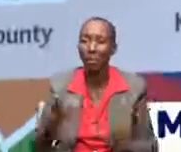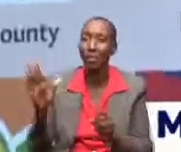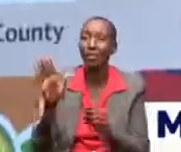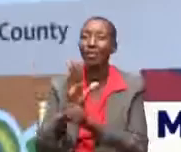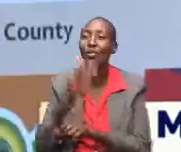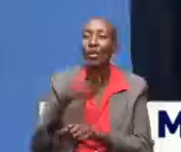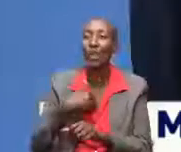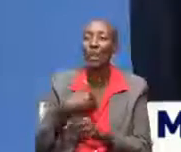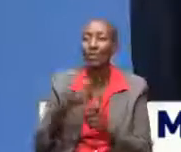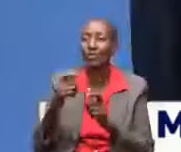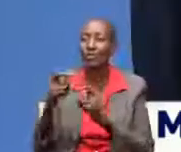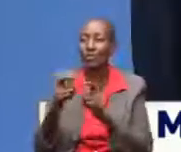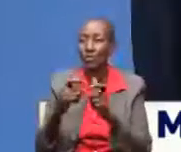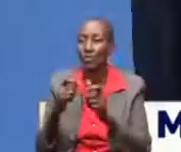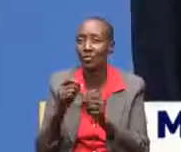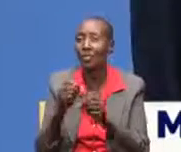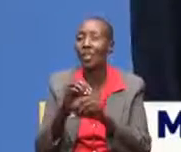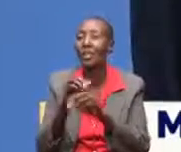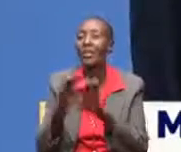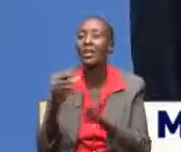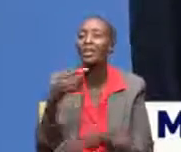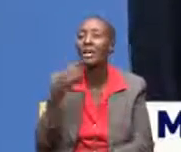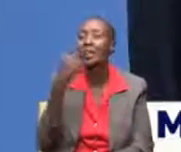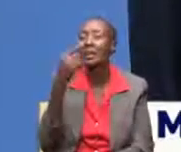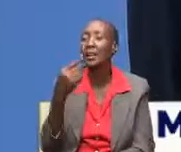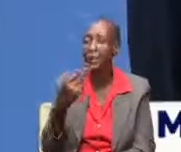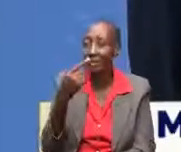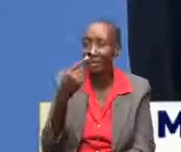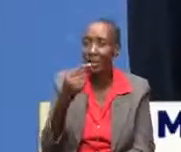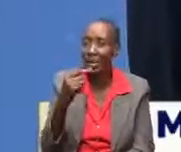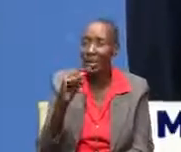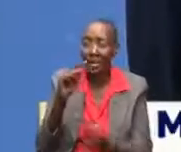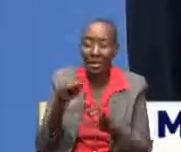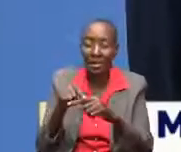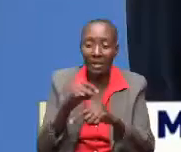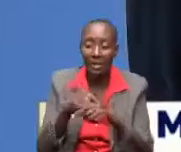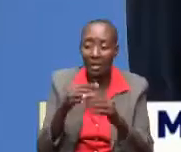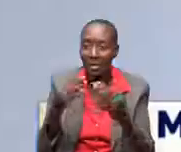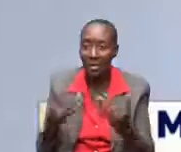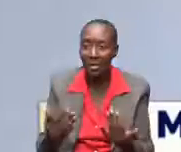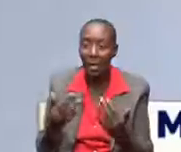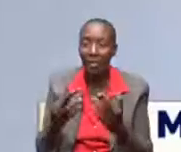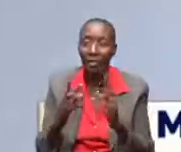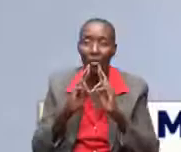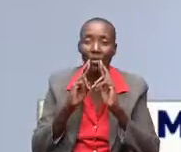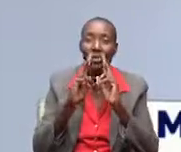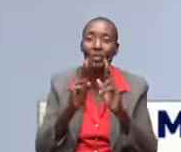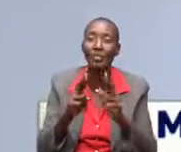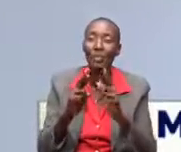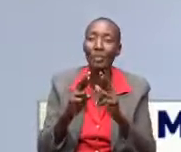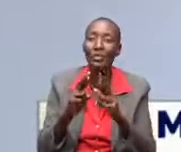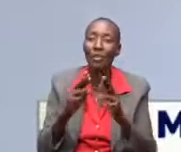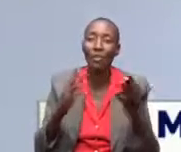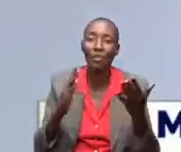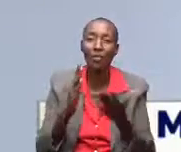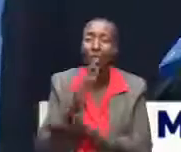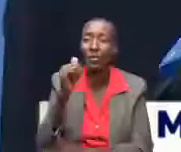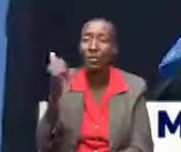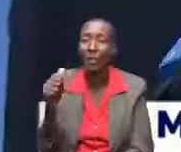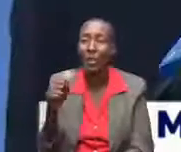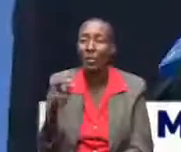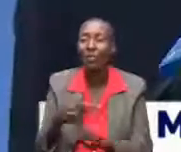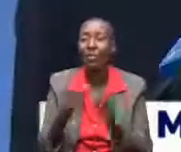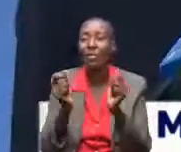kukabiliana na janga hilo, huku Oparanya akielezea kuwa mpaka sasa hakuna yeyote ambaye ameathirika. As of 10th